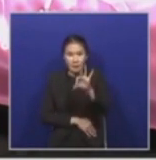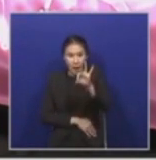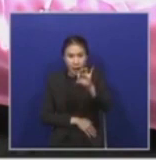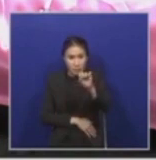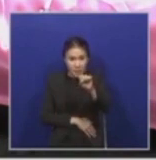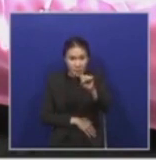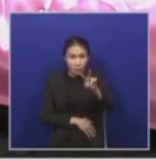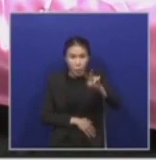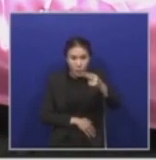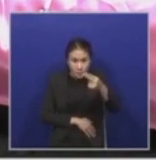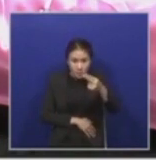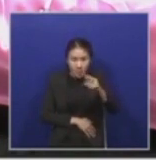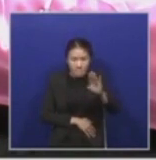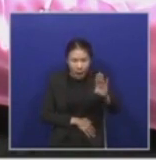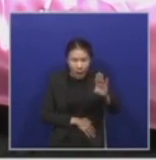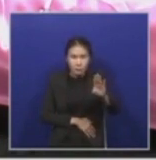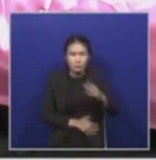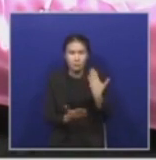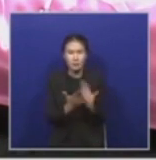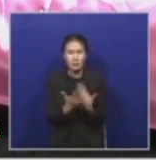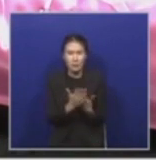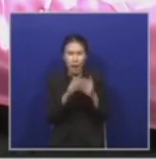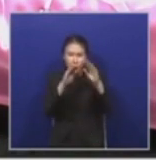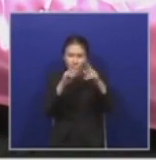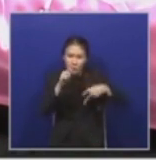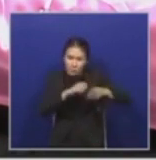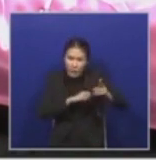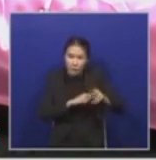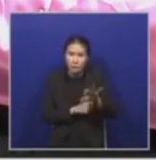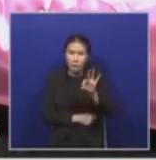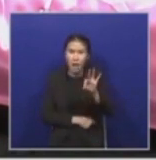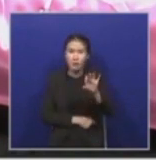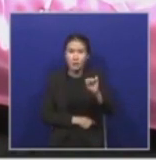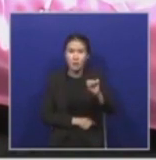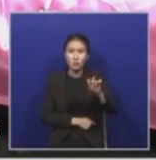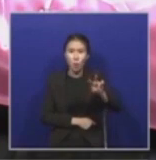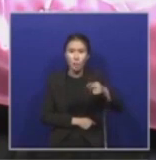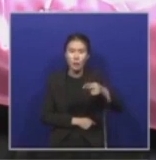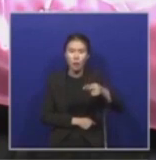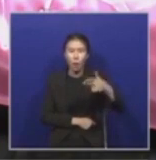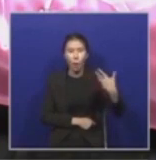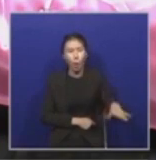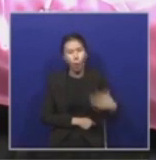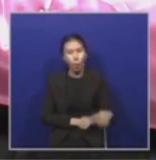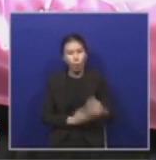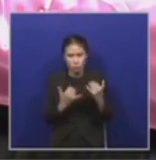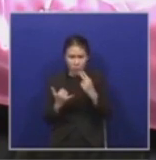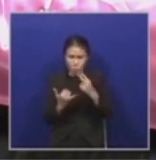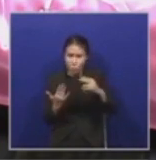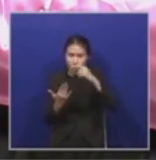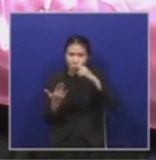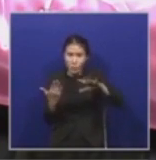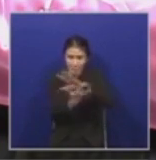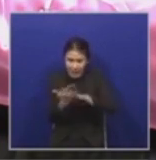920,000 บาทครับ 900,000 ก็ตัดอ่ะโอ้โหนี่ระดับประเทศไทยนะครับท่านประธาน